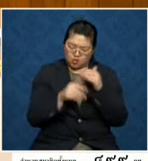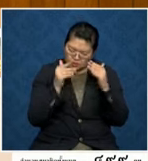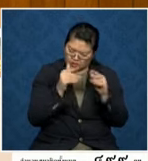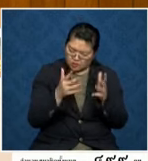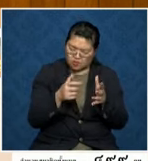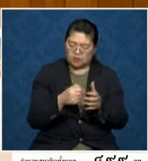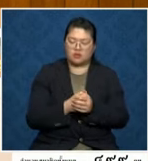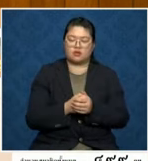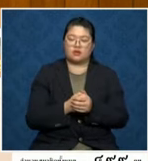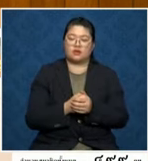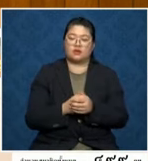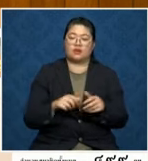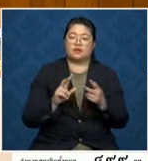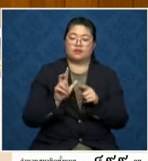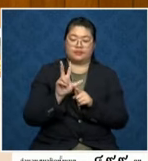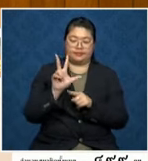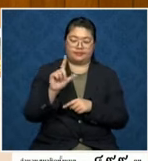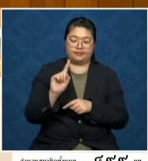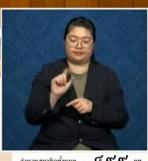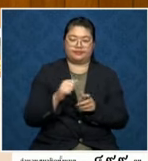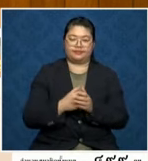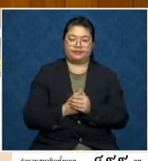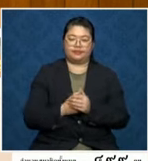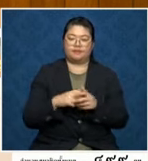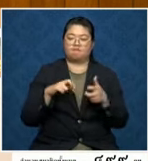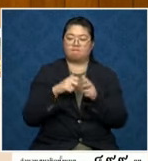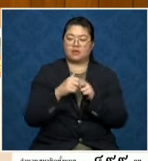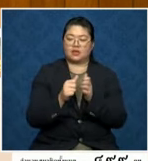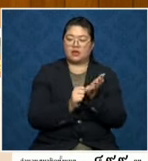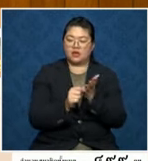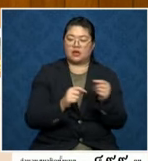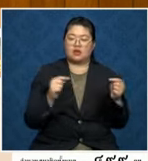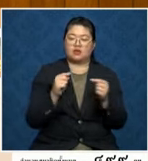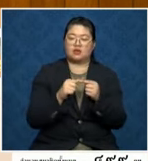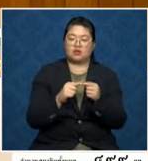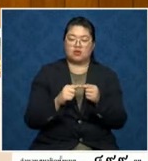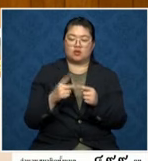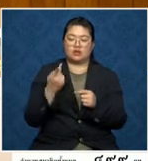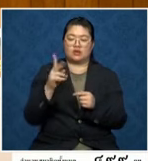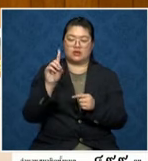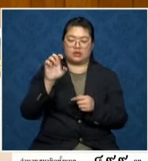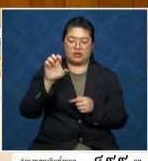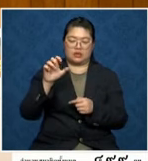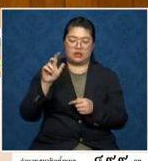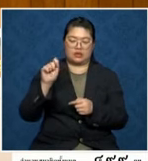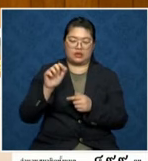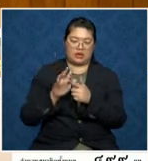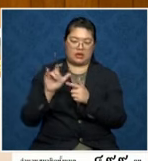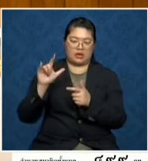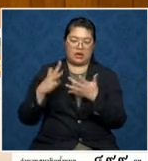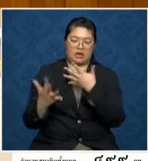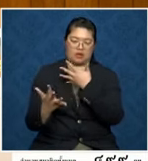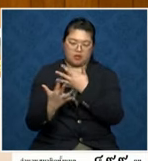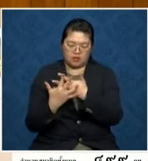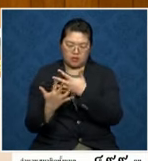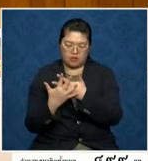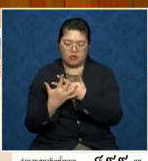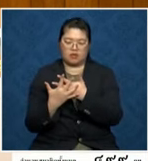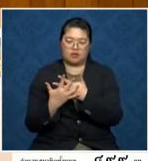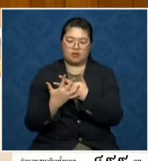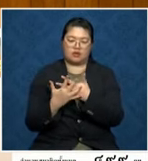ก้ไขปัญหาเกี่ยวกับการเลือกดำเนินคดีอาญาเพื่อบีบคั้นให้ผู้ออกเช็คชำระ